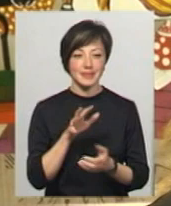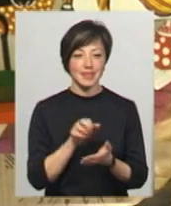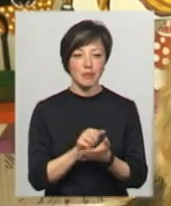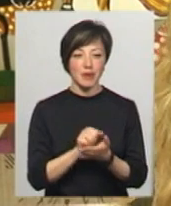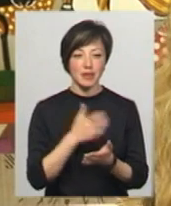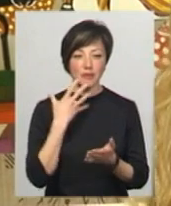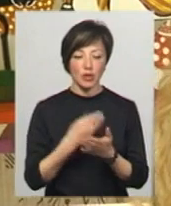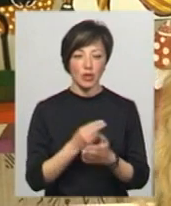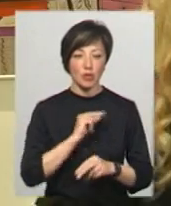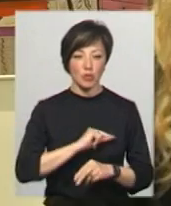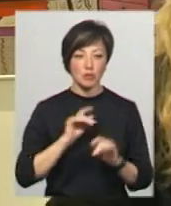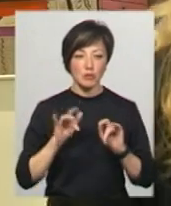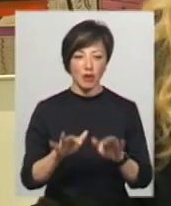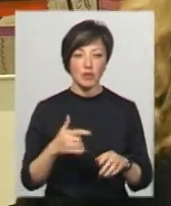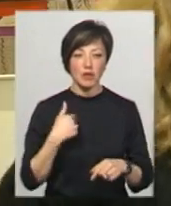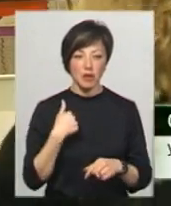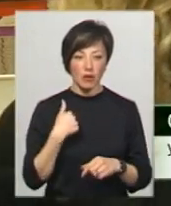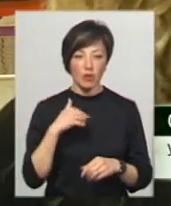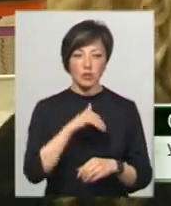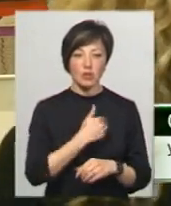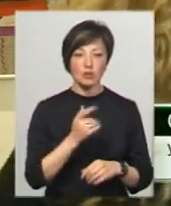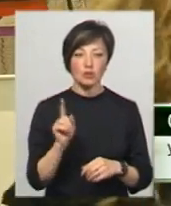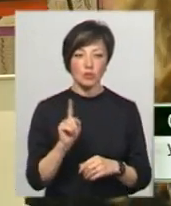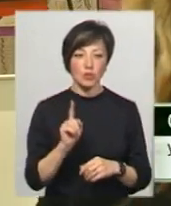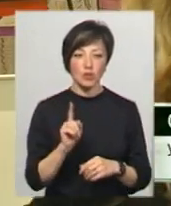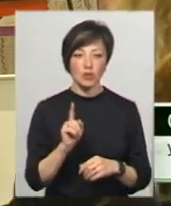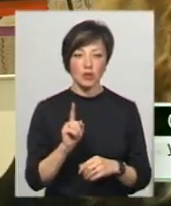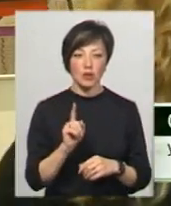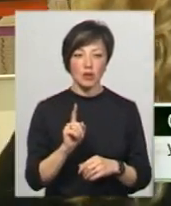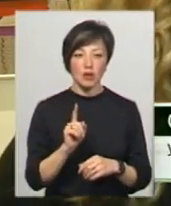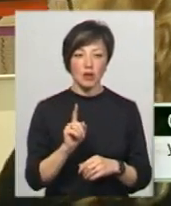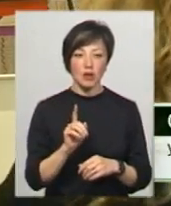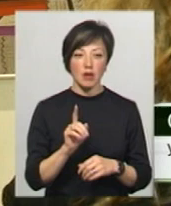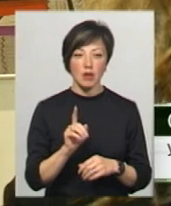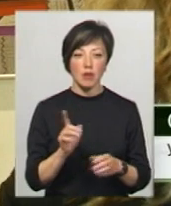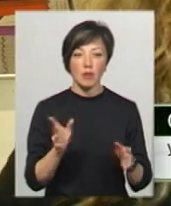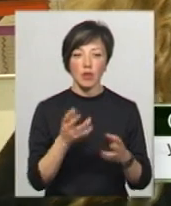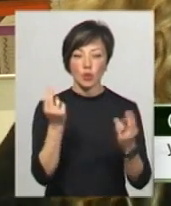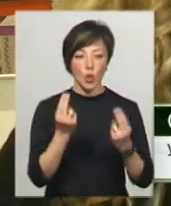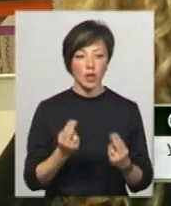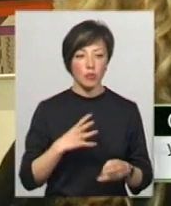займається своєю роботою, справою. Я хотіла, щоб тона між собою були поєднані і